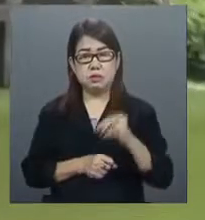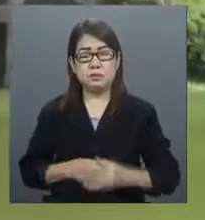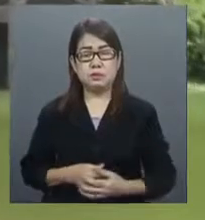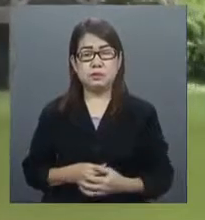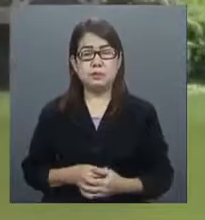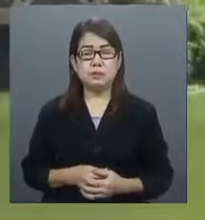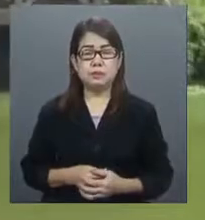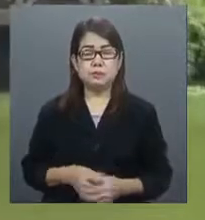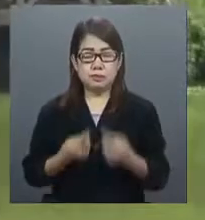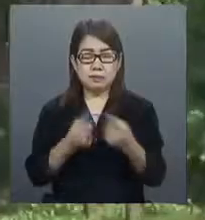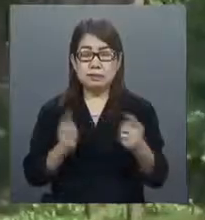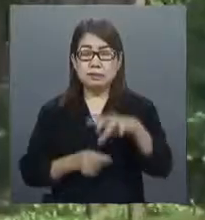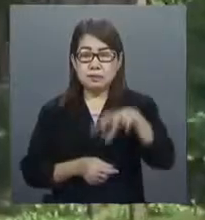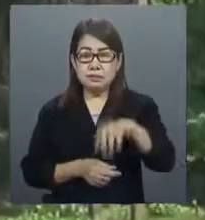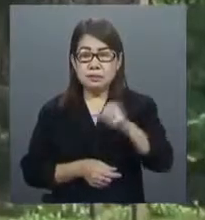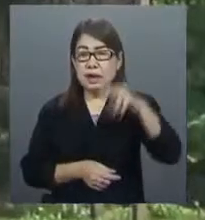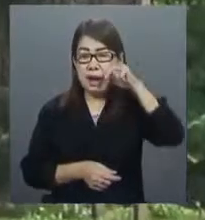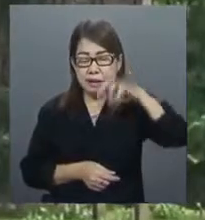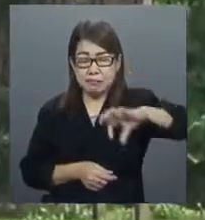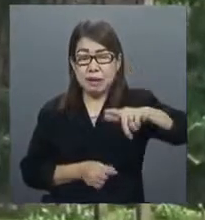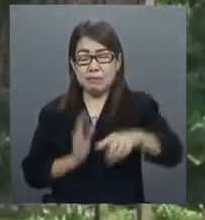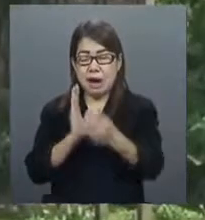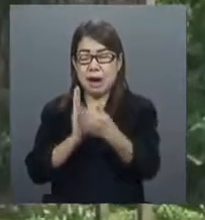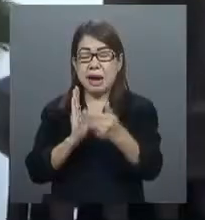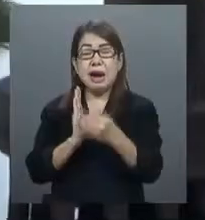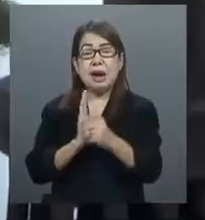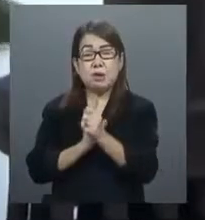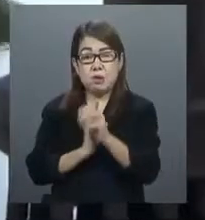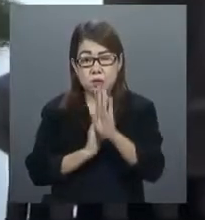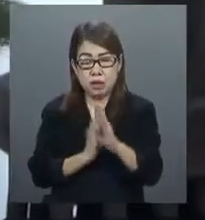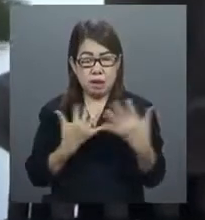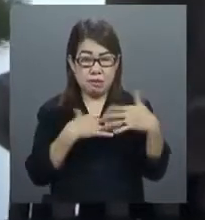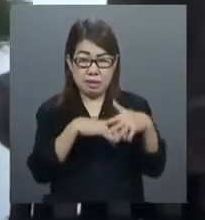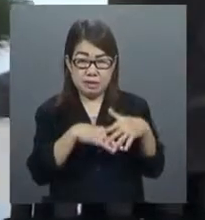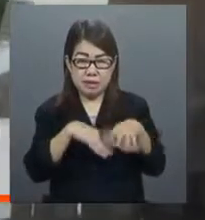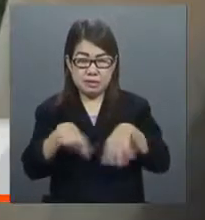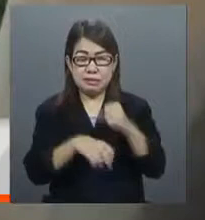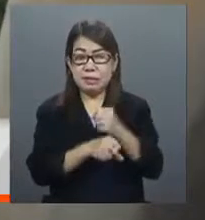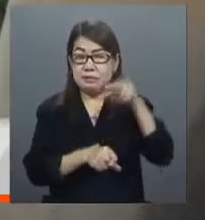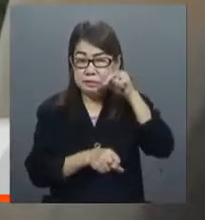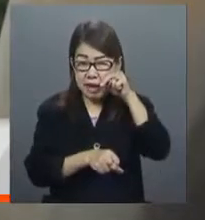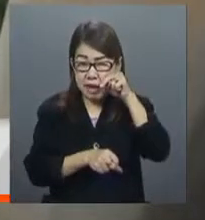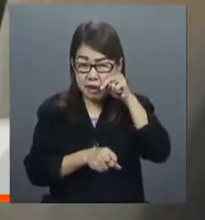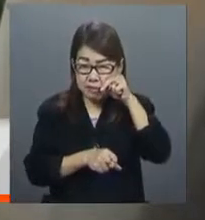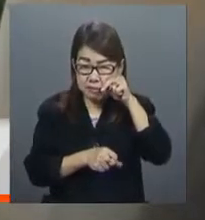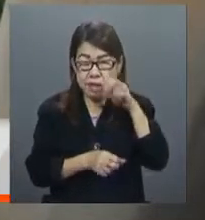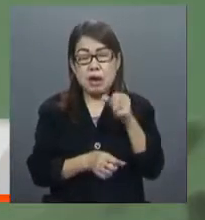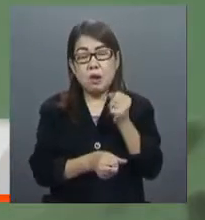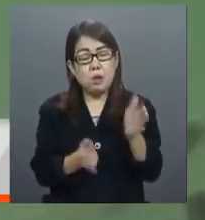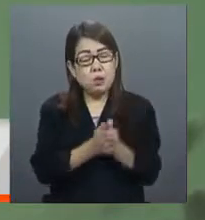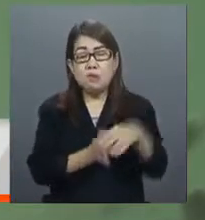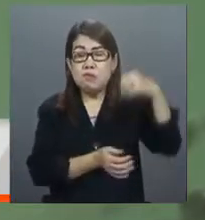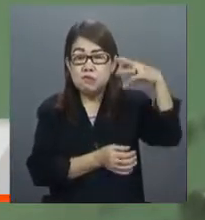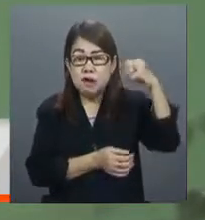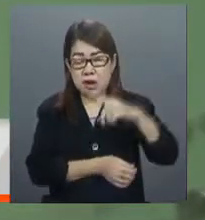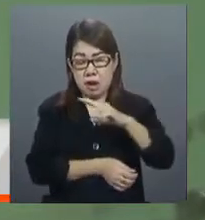ขณะที่สำนักงานประปาจังหวัดอุบลราชธานีและศาลสำนักชลประทานจังหวัดและการไฟฟ้าฝ่ายผลิตแห่งประเทศไทยซึ่งเป็นผู้